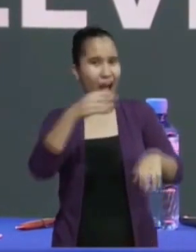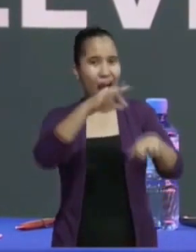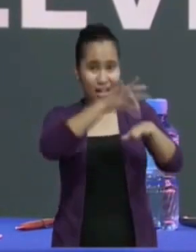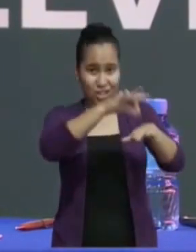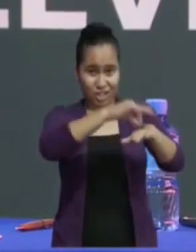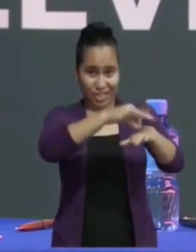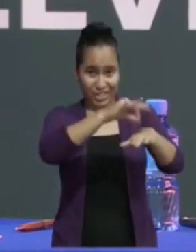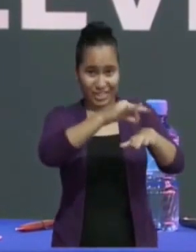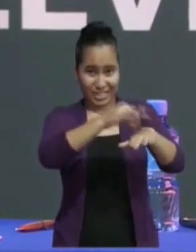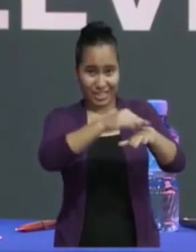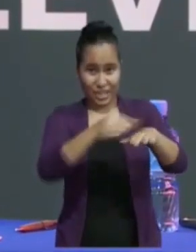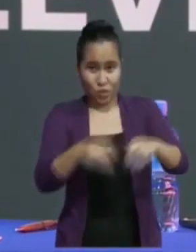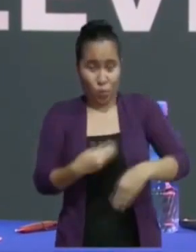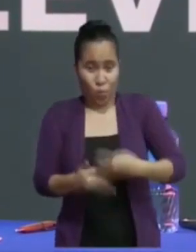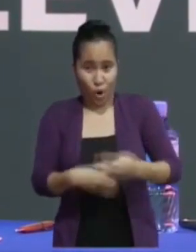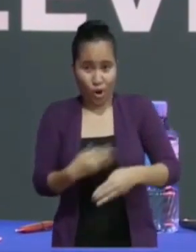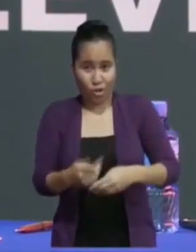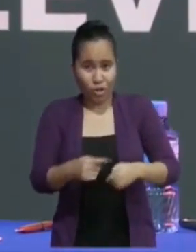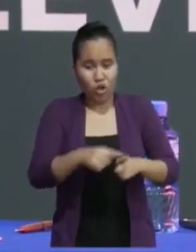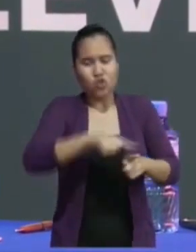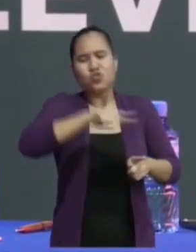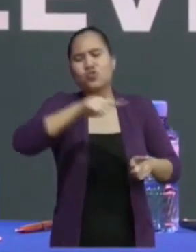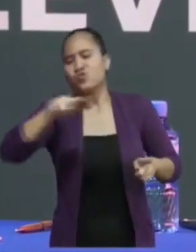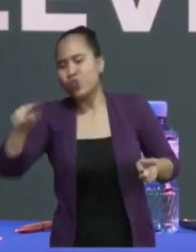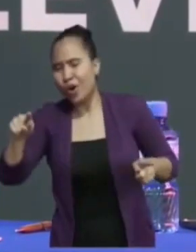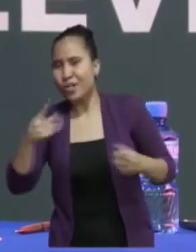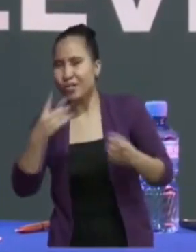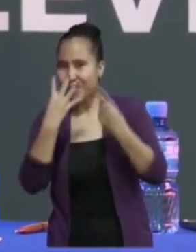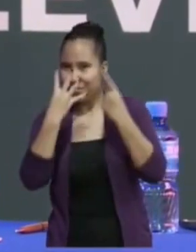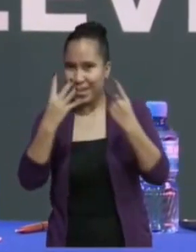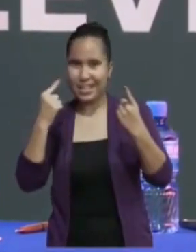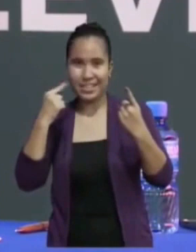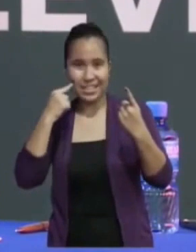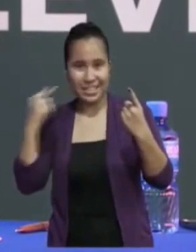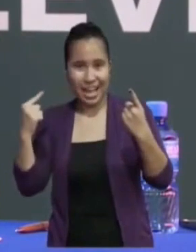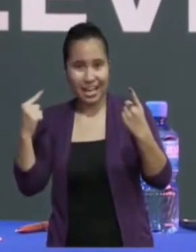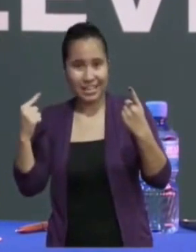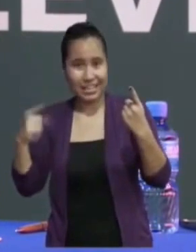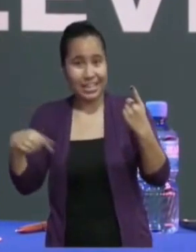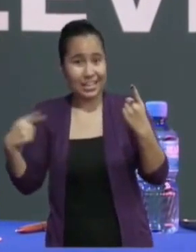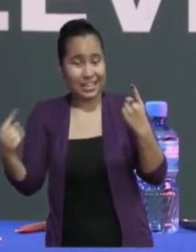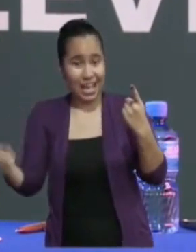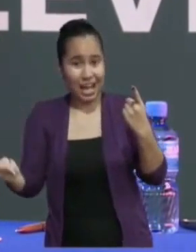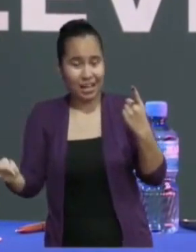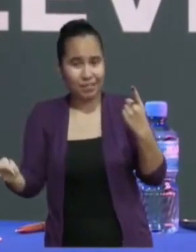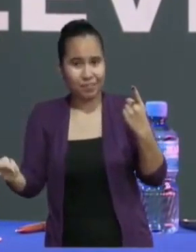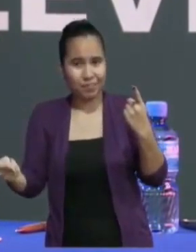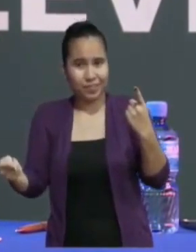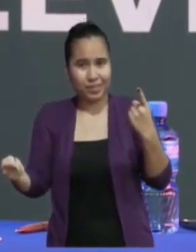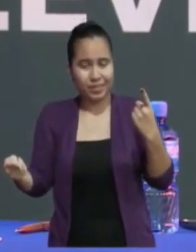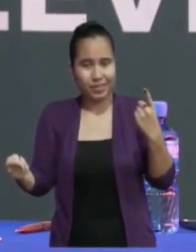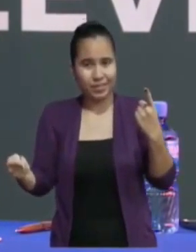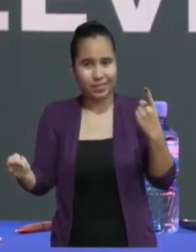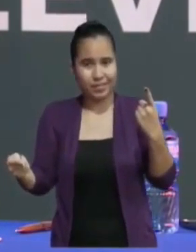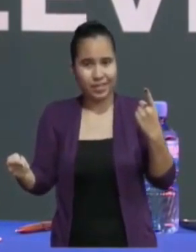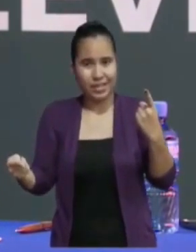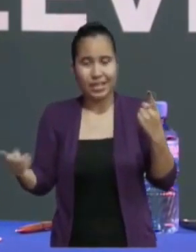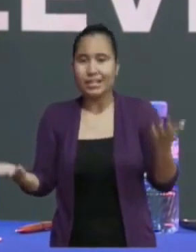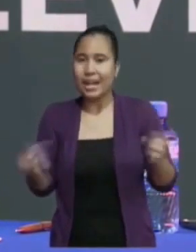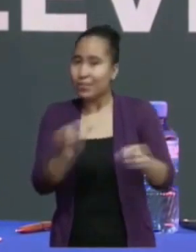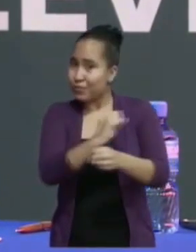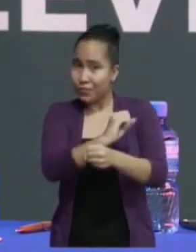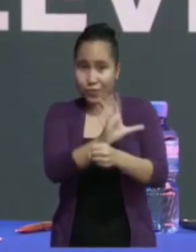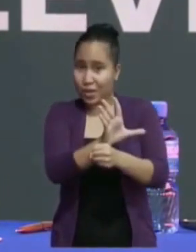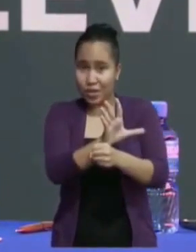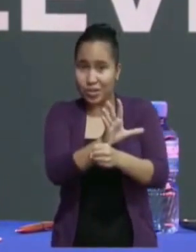14 dagen daarna, dat is het tijdstip waar je veilig kunt aannemen dat iemand geen virus meer uitscheidt